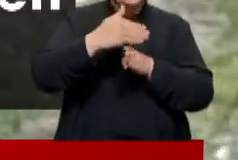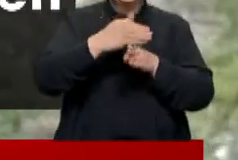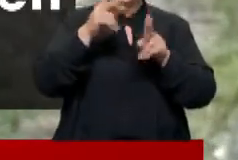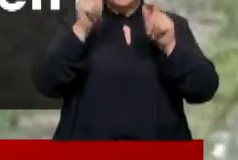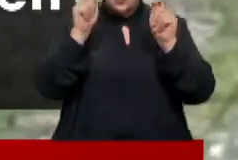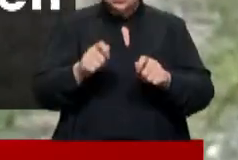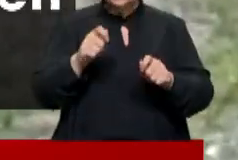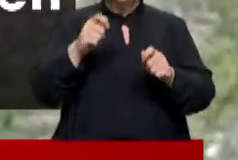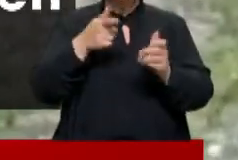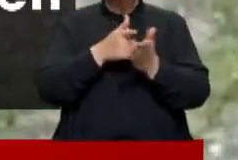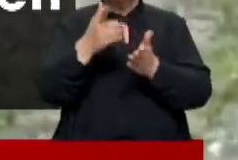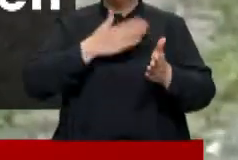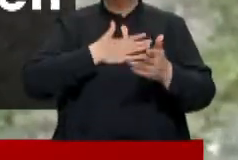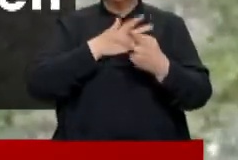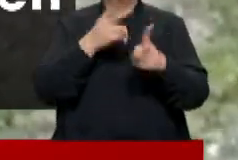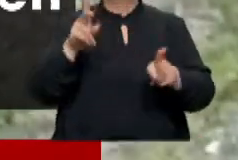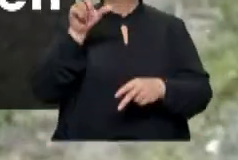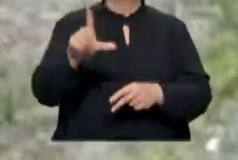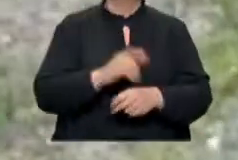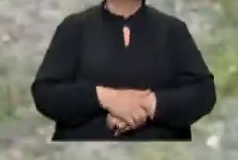yapılandırılıp çiftçinin önü açılmalı.